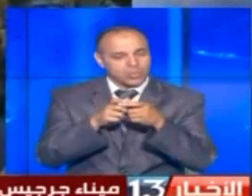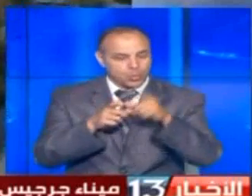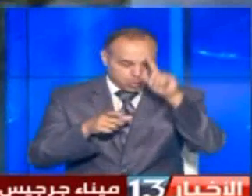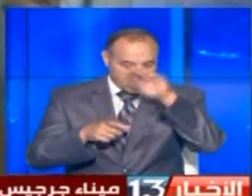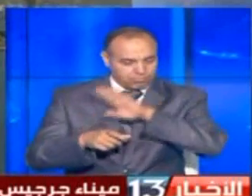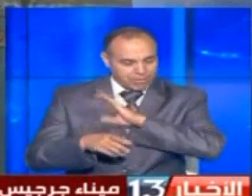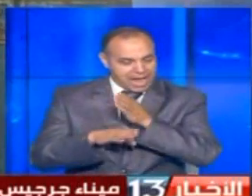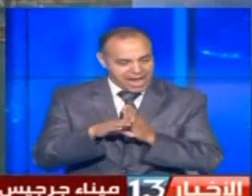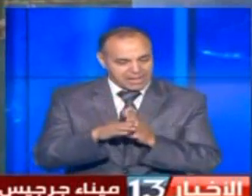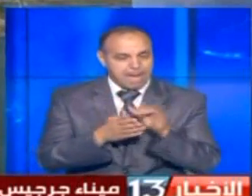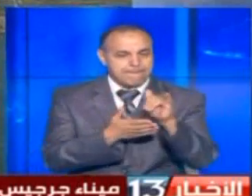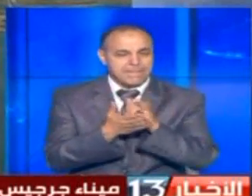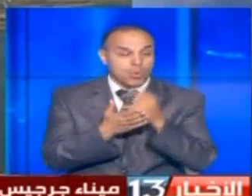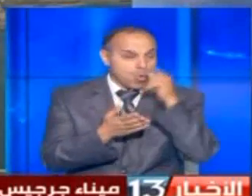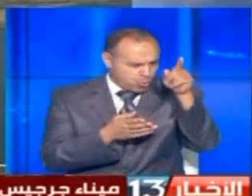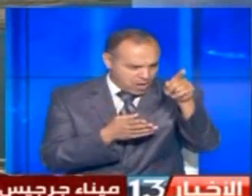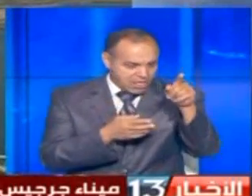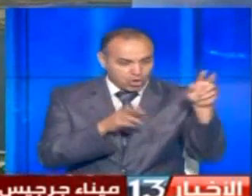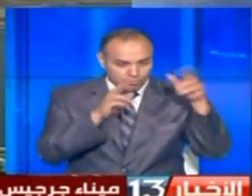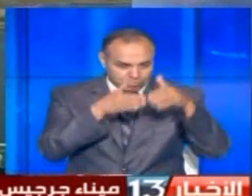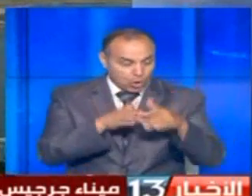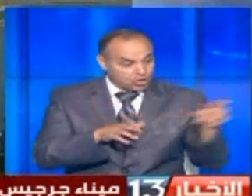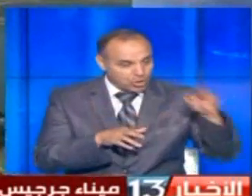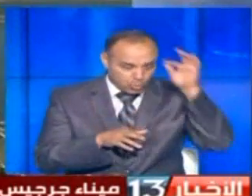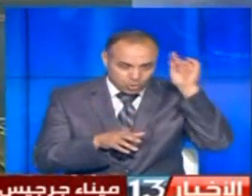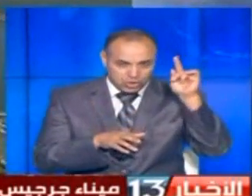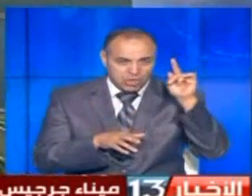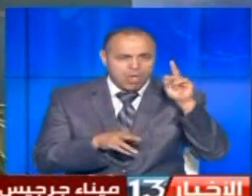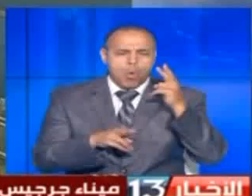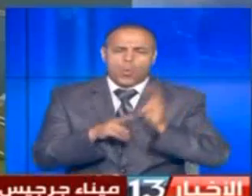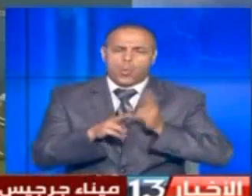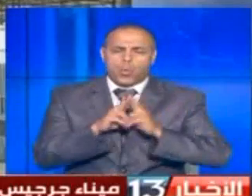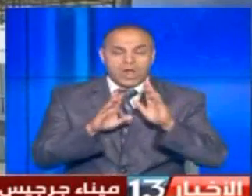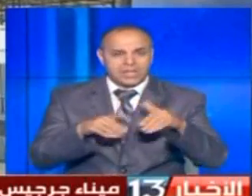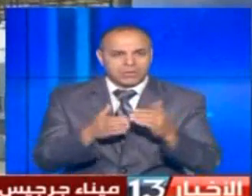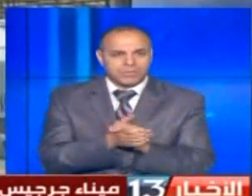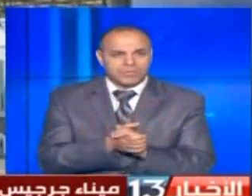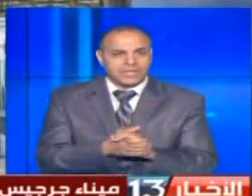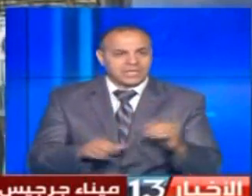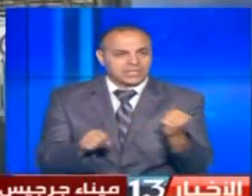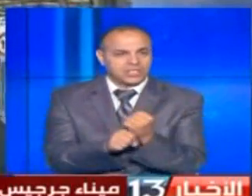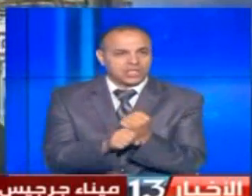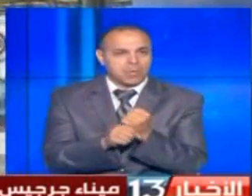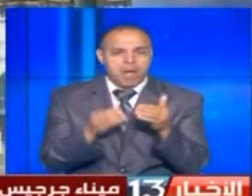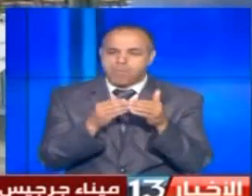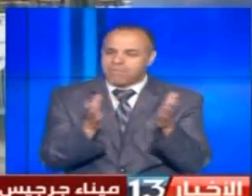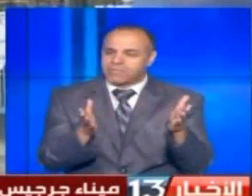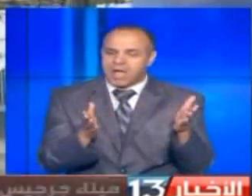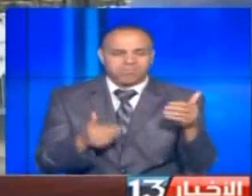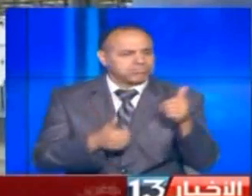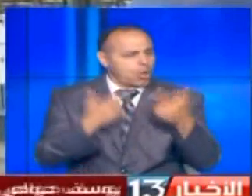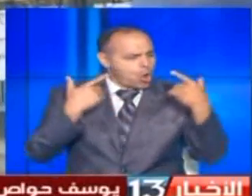التونسية لمطالب هؤلاء المهاجرين منذ عشرات السنين. نشتغل في محيط مفتوح للمنافسة